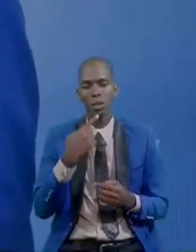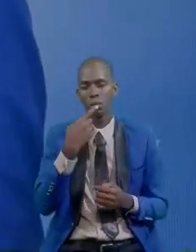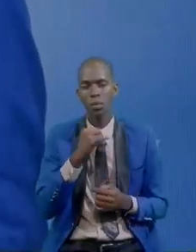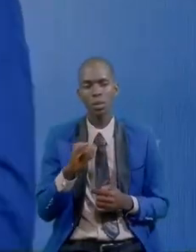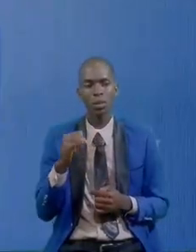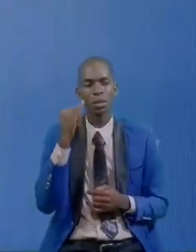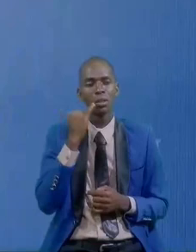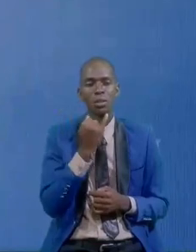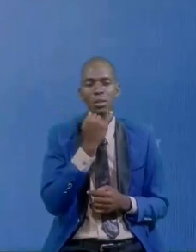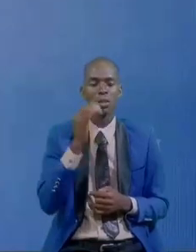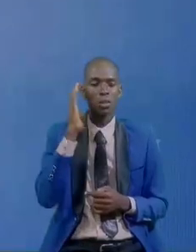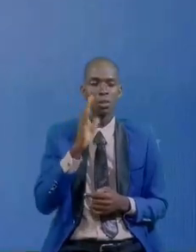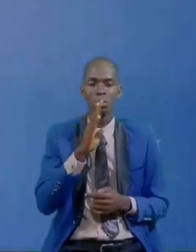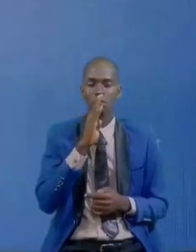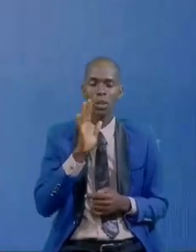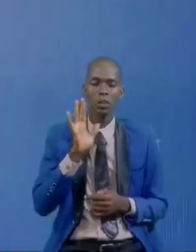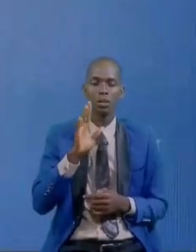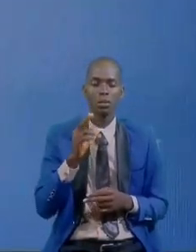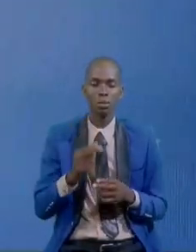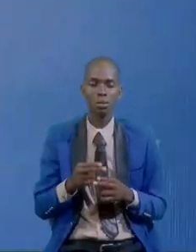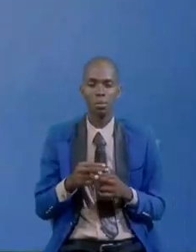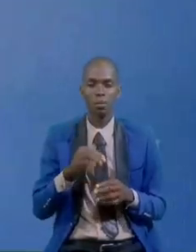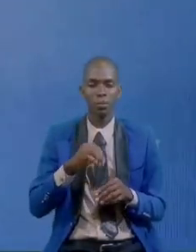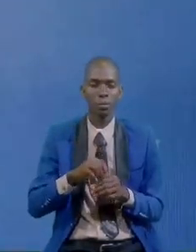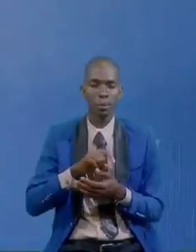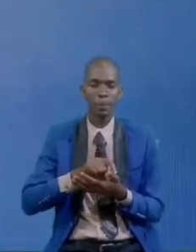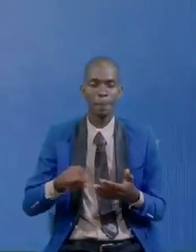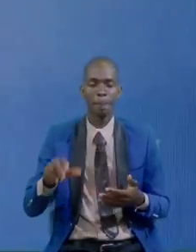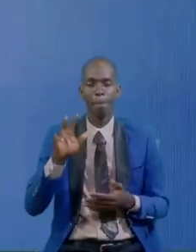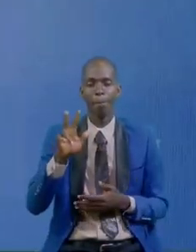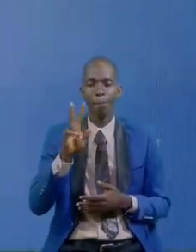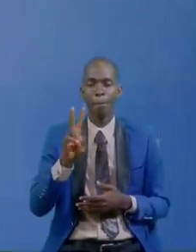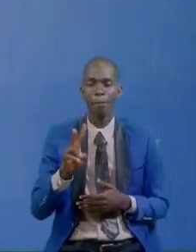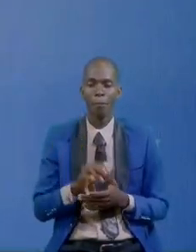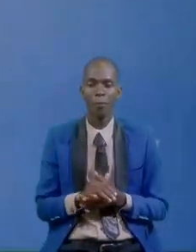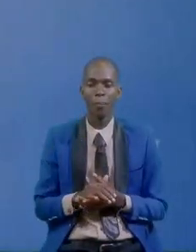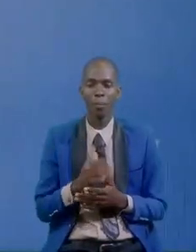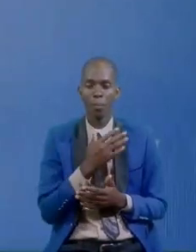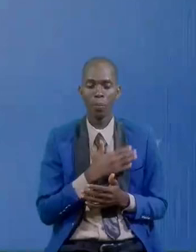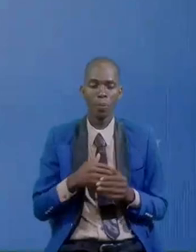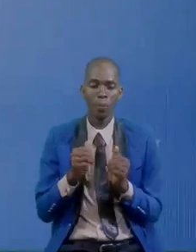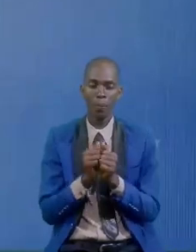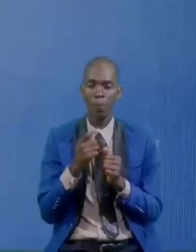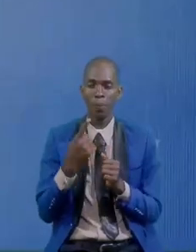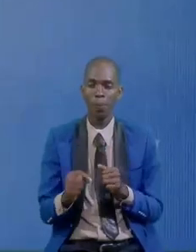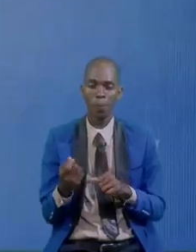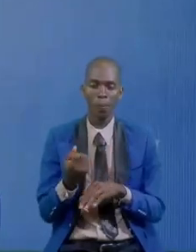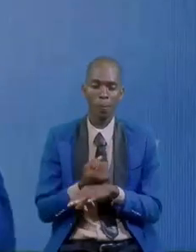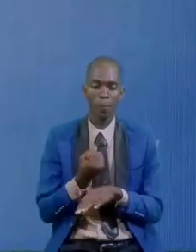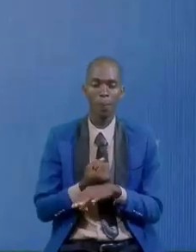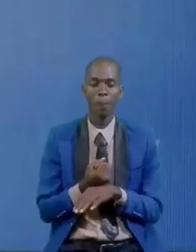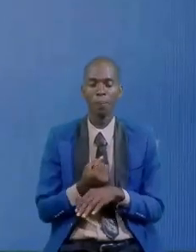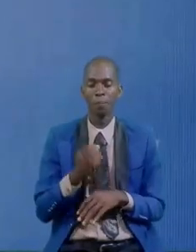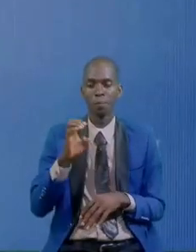Israël sera ton nom. Verset 32. Et il bâtit avec ses